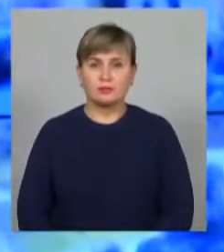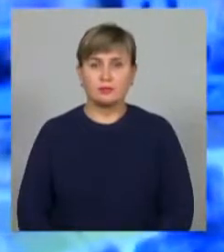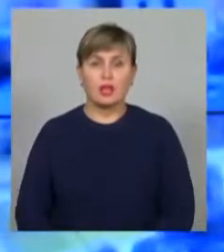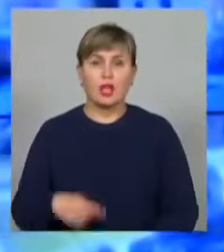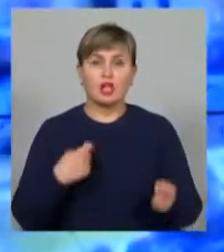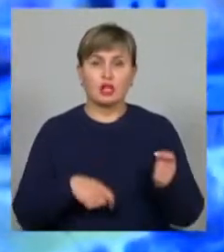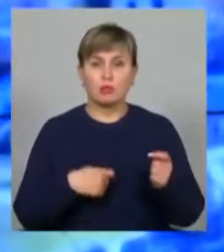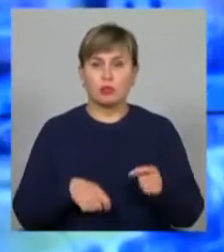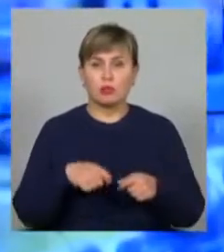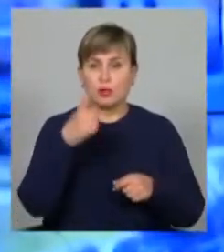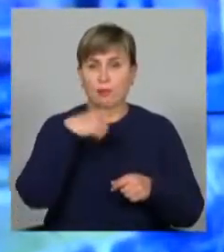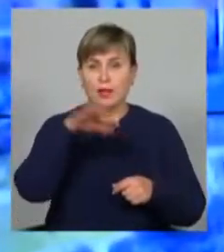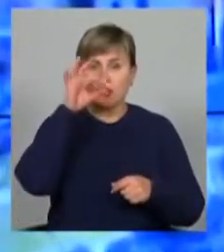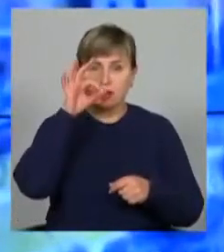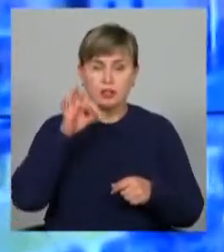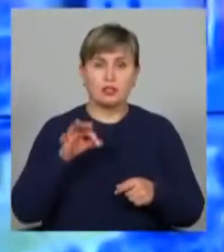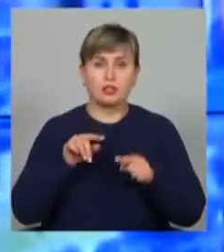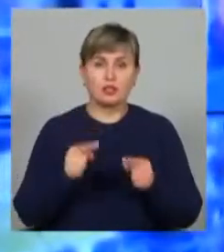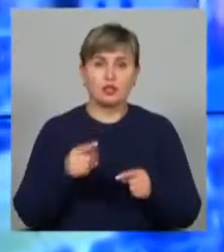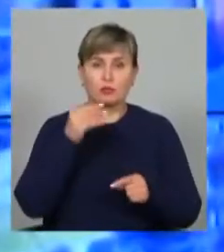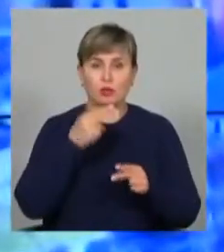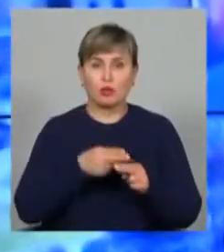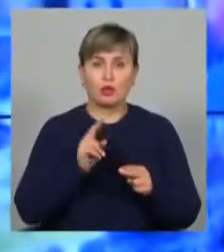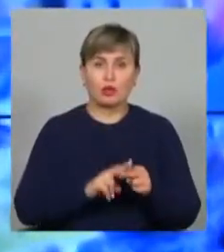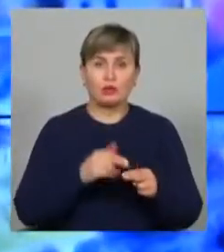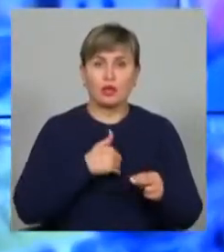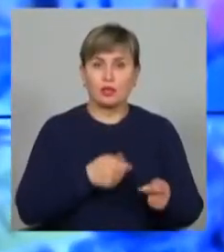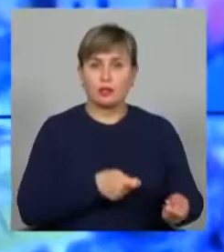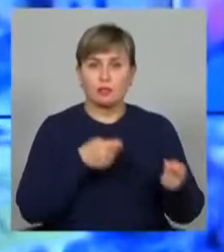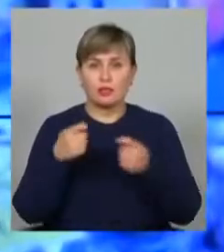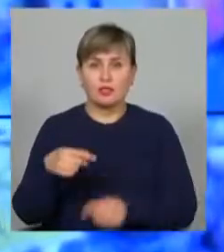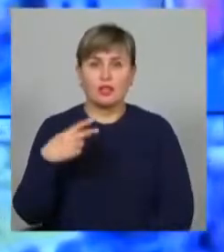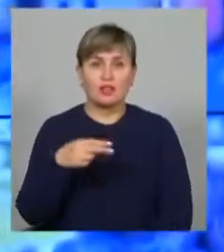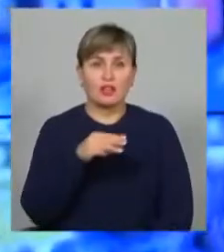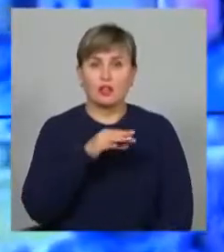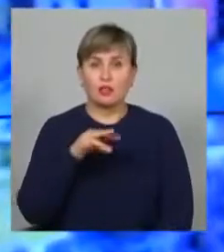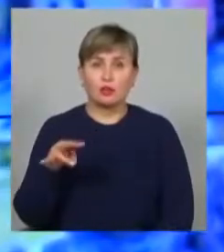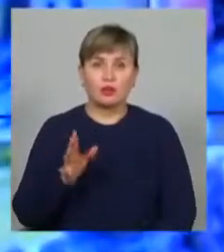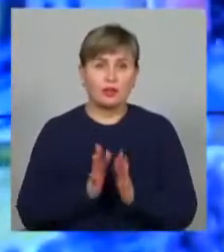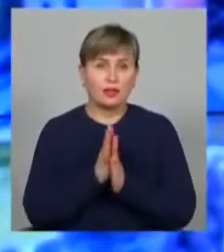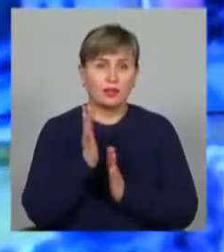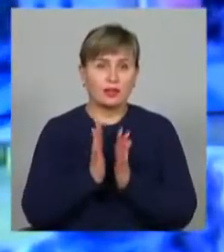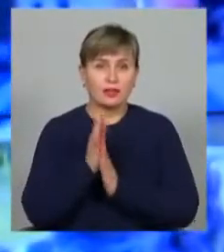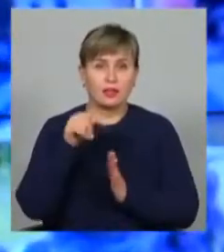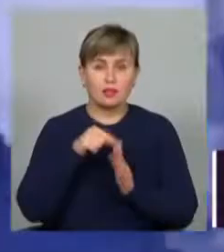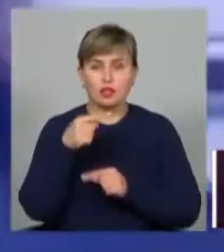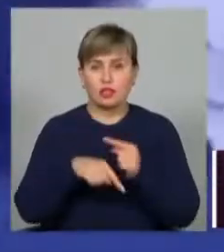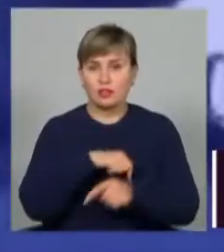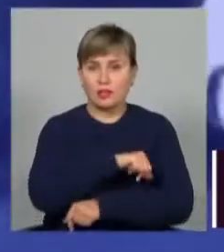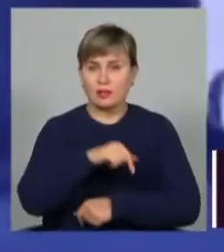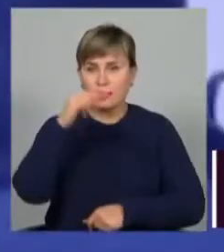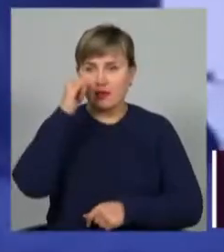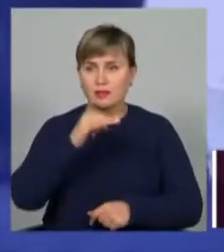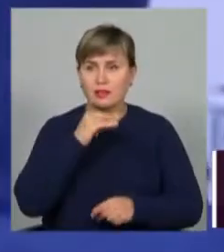Жамбылские полицейские задержали мужчину, который попытался перевезти 20 тонн краснокнижного растения через границу Казахстана. Им